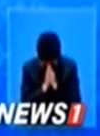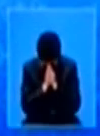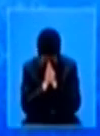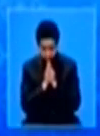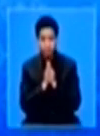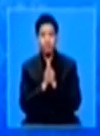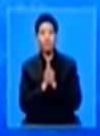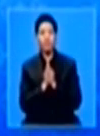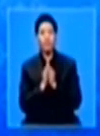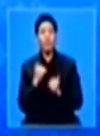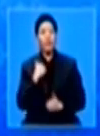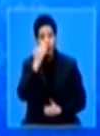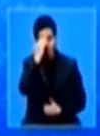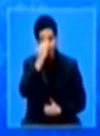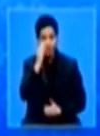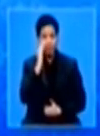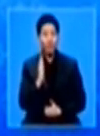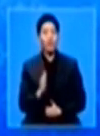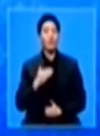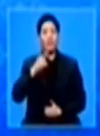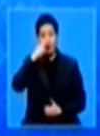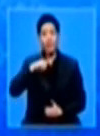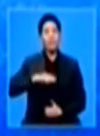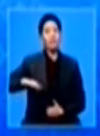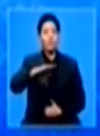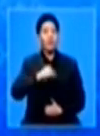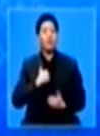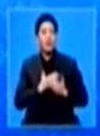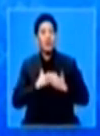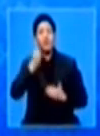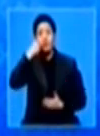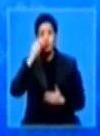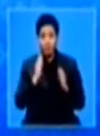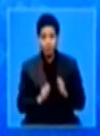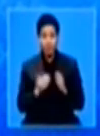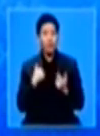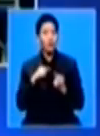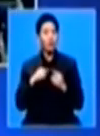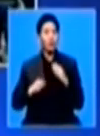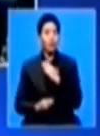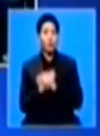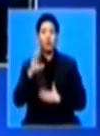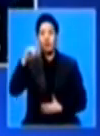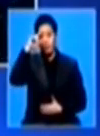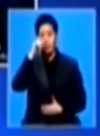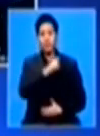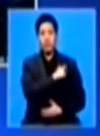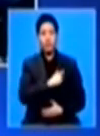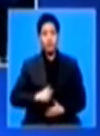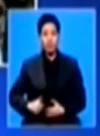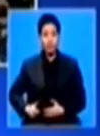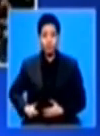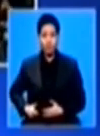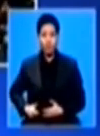พลเอกประยุจันทร์โอชานายกรัฐมนตรีและหัวหน้าคณะรักษาความสงบแห่งชาติหรือคสช.กล่าวผ่านรายการคืนความสุขให้คนในชาติทางสถ